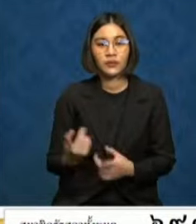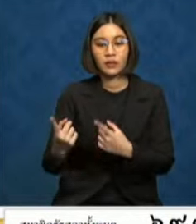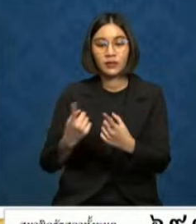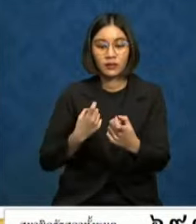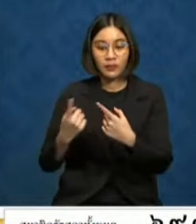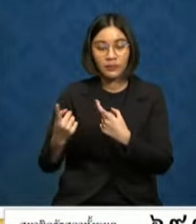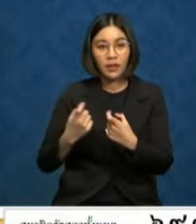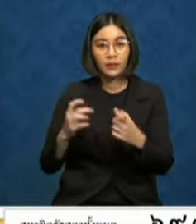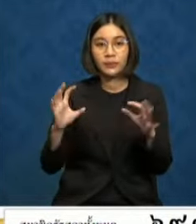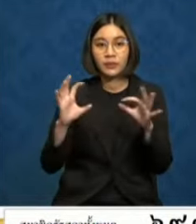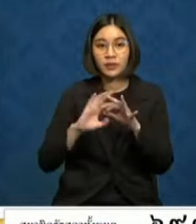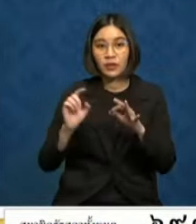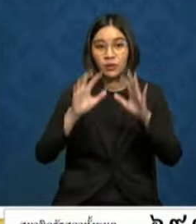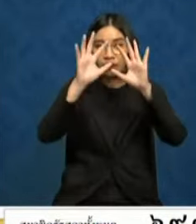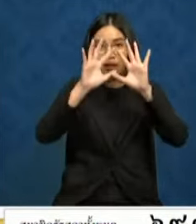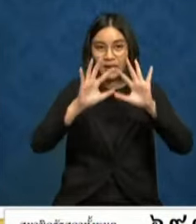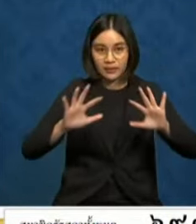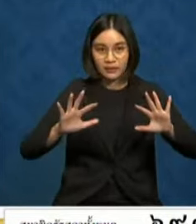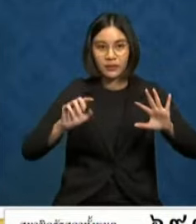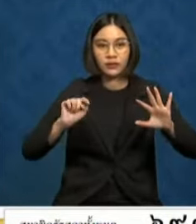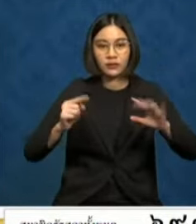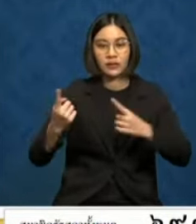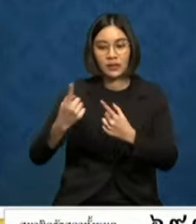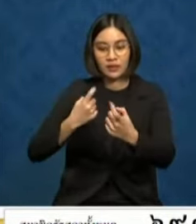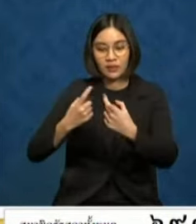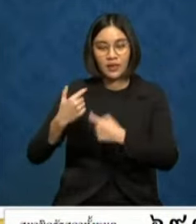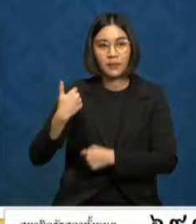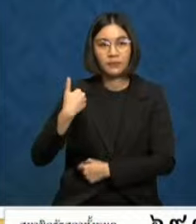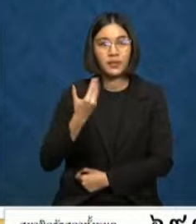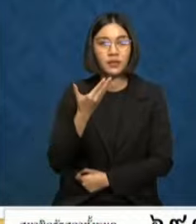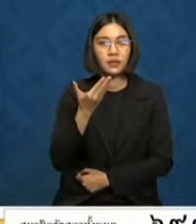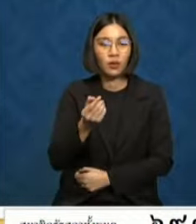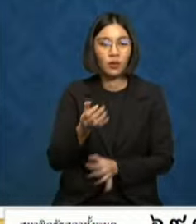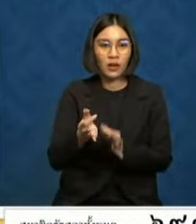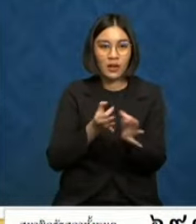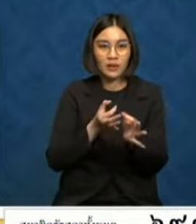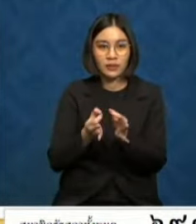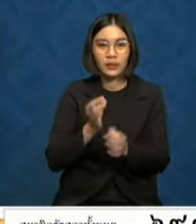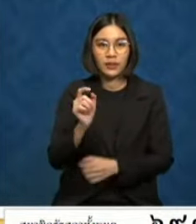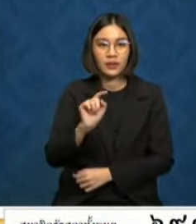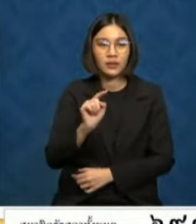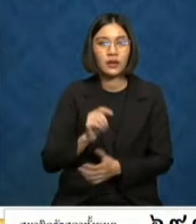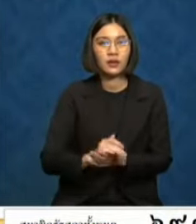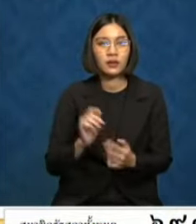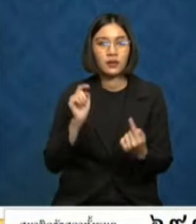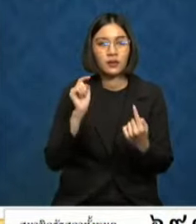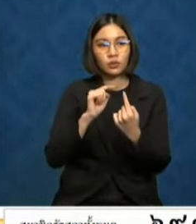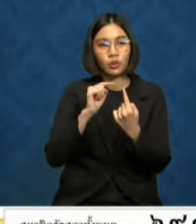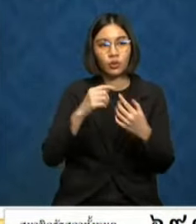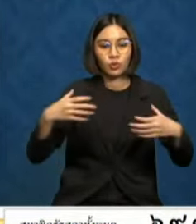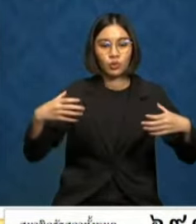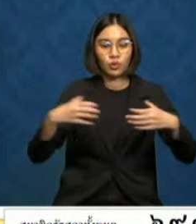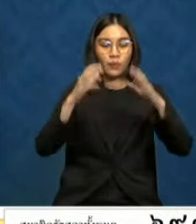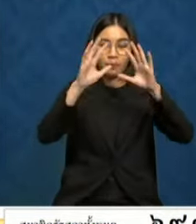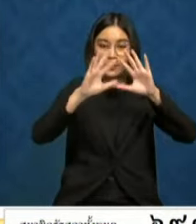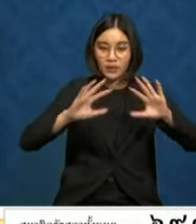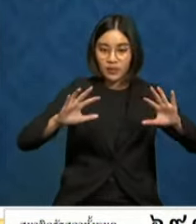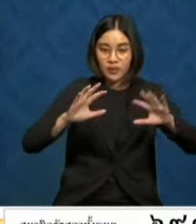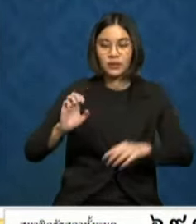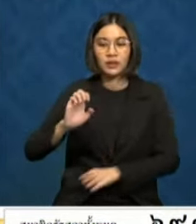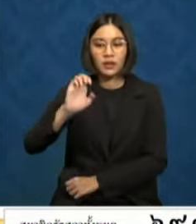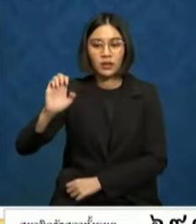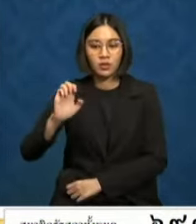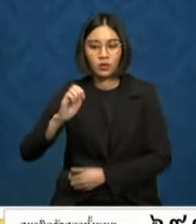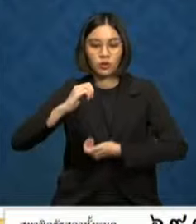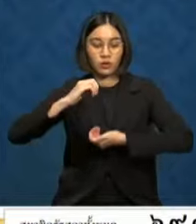เรื่องเกี่ยวกับอาเซียนนะครับขออนุญาตเรียนว่าประเทศกลุ่มประเทศอาเซียนกับสหภาพยุโรป